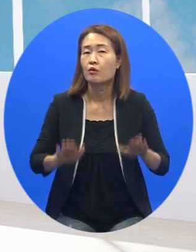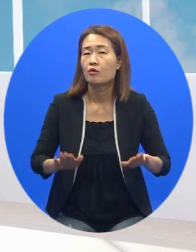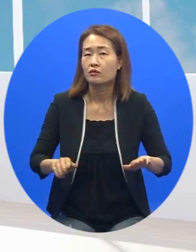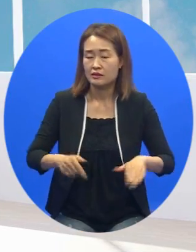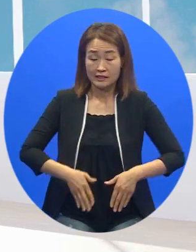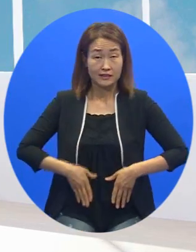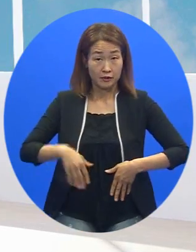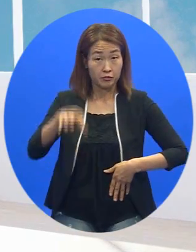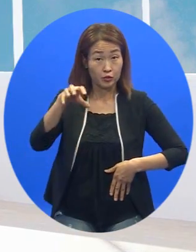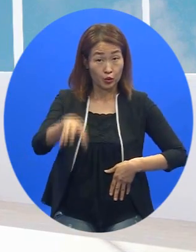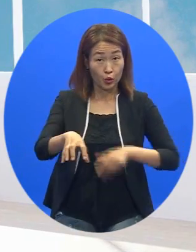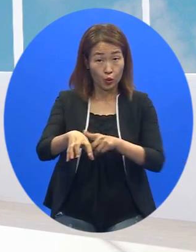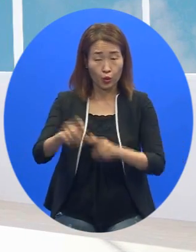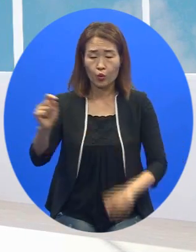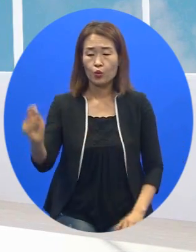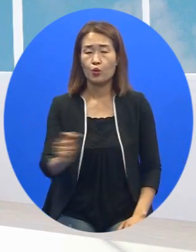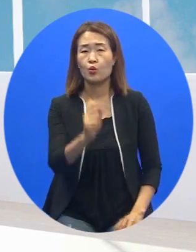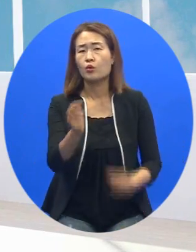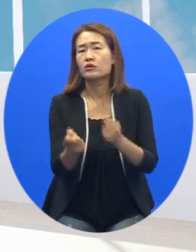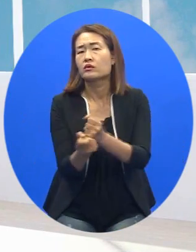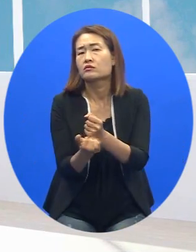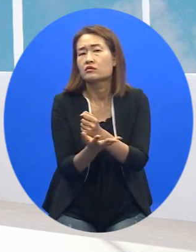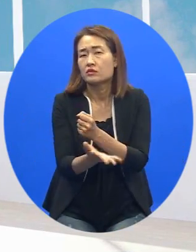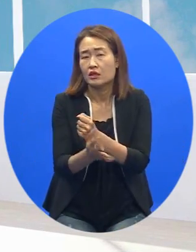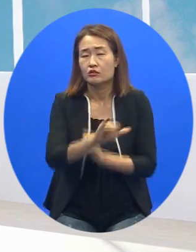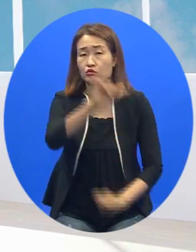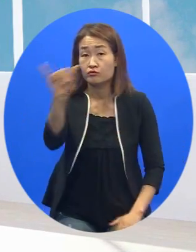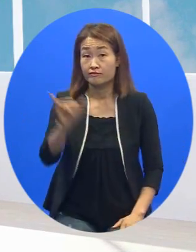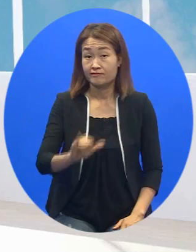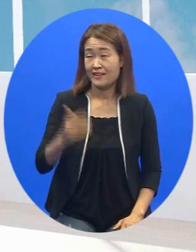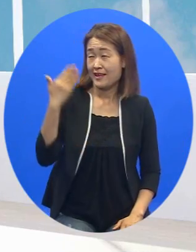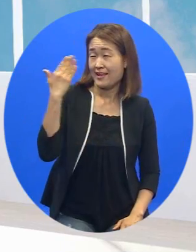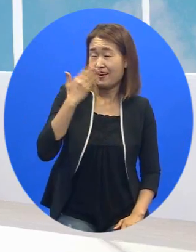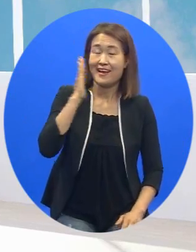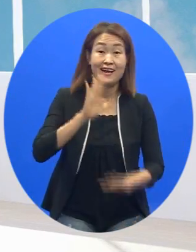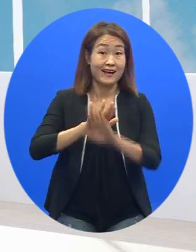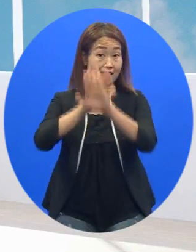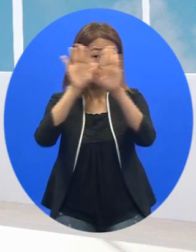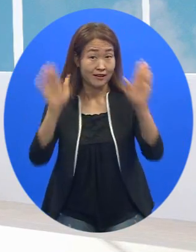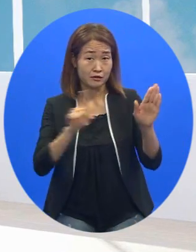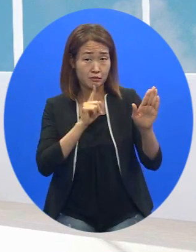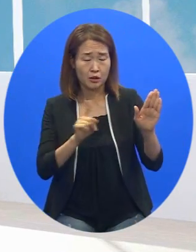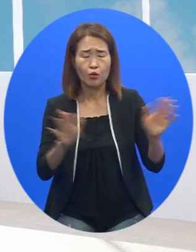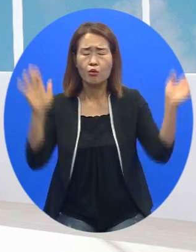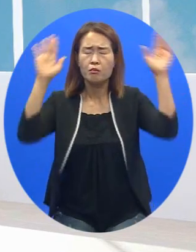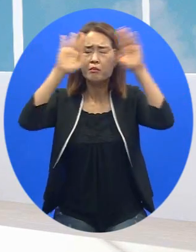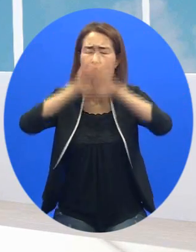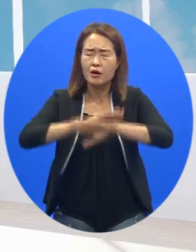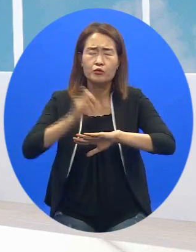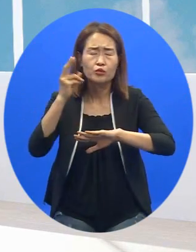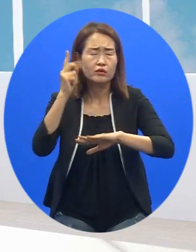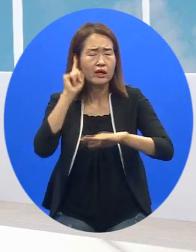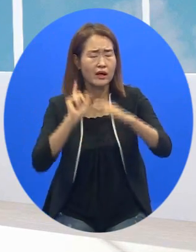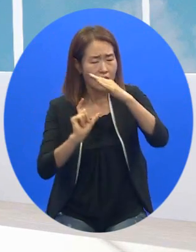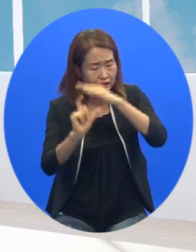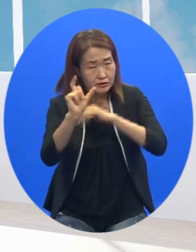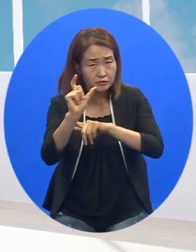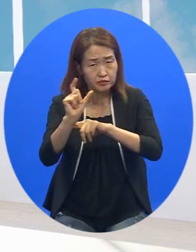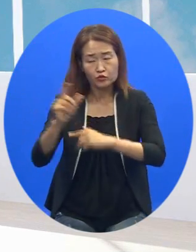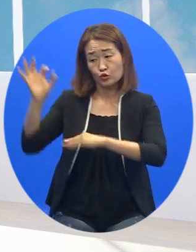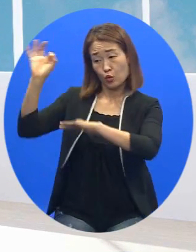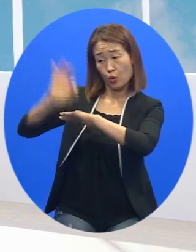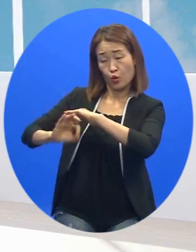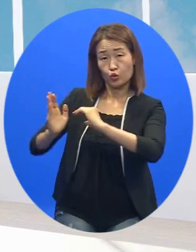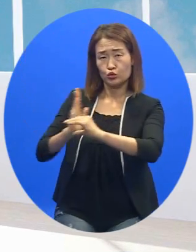오늘은 남해상에서 동지하는 고기압의 영향으로 전국에 맑은 하늘 예상되는데요. 오늘 밤부터 내일 아침 사이에 서해안을